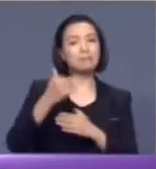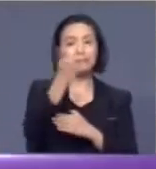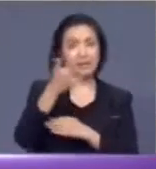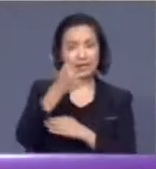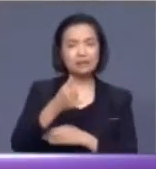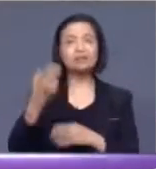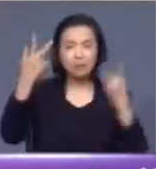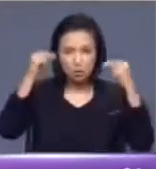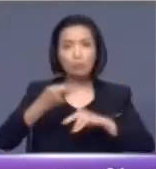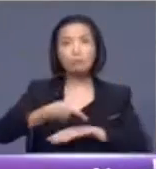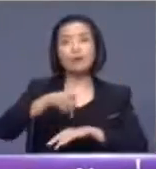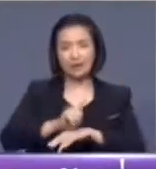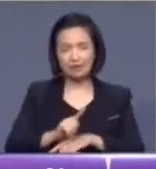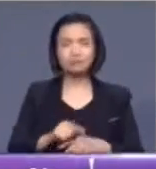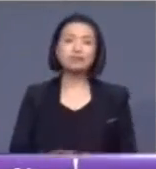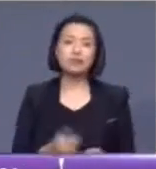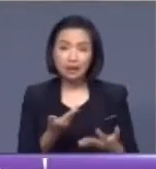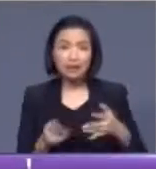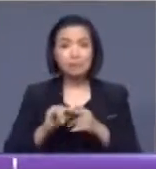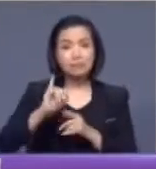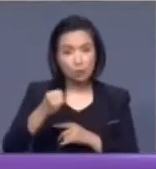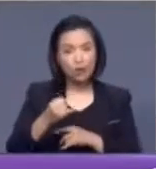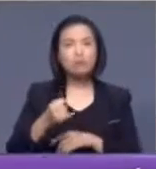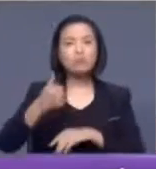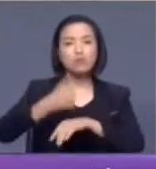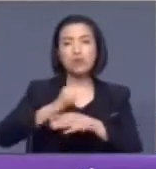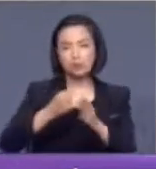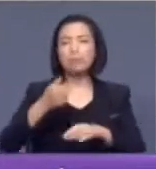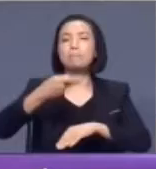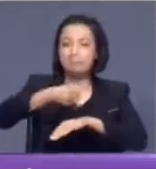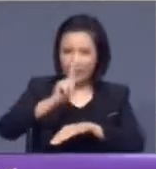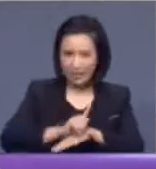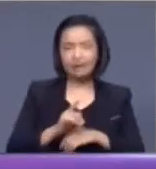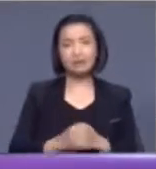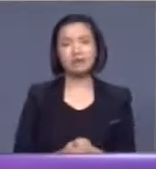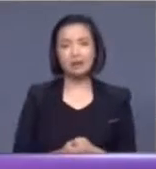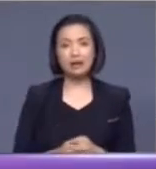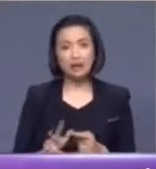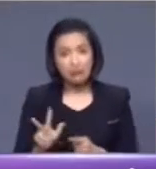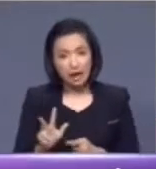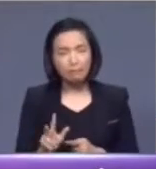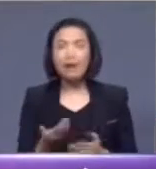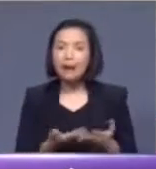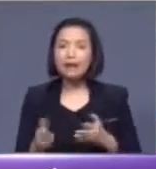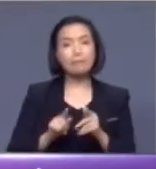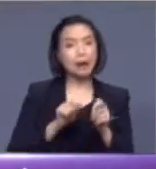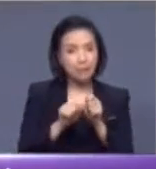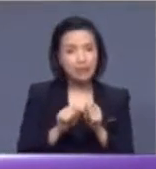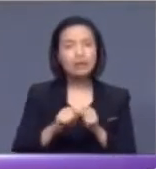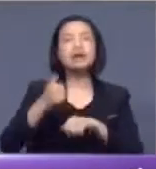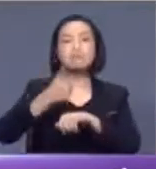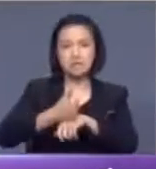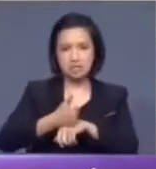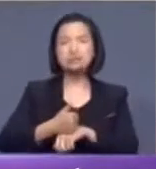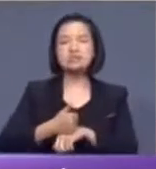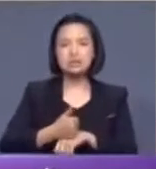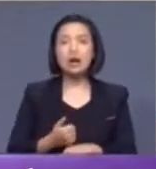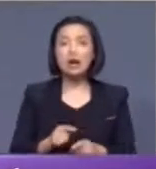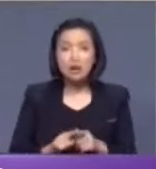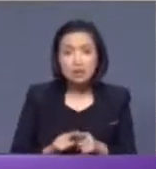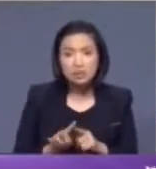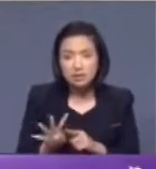ขับเคลื่อนระดับจังหวัดมีผู้ว่าราชการจังหวัดเป็นประธาน3คณะกรรมการขับเคลื่อนระดับอำเภอมีนายอำเภอเป็นประธาน4